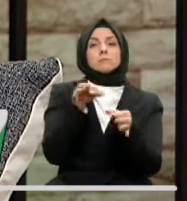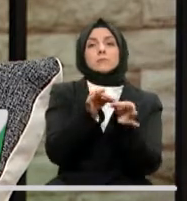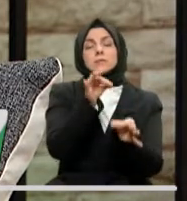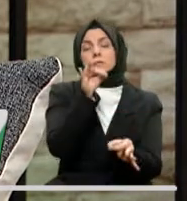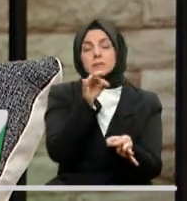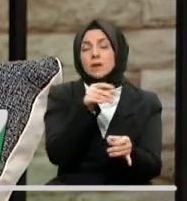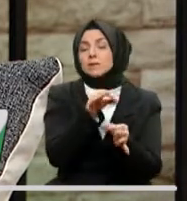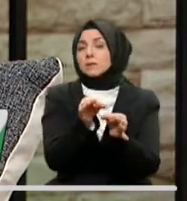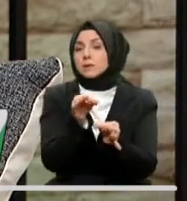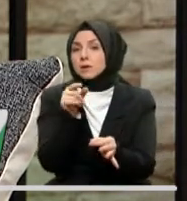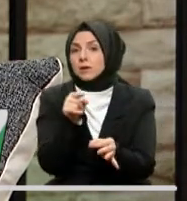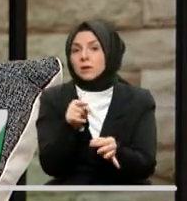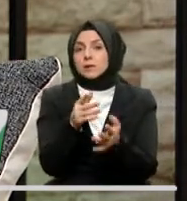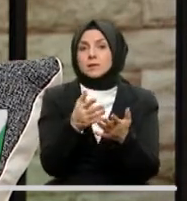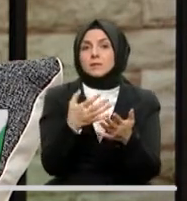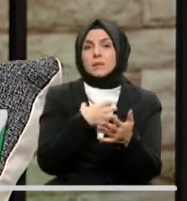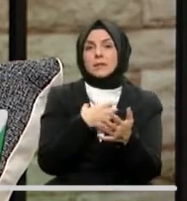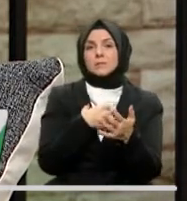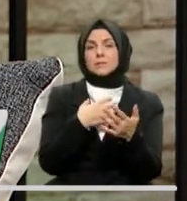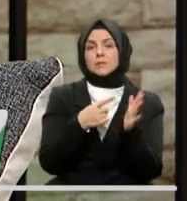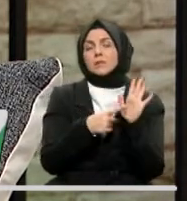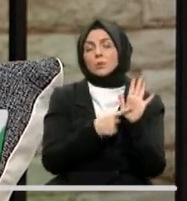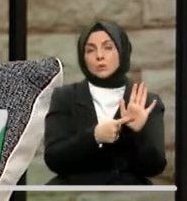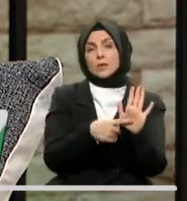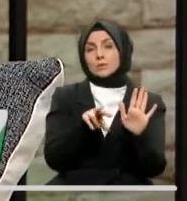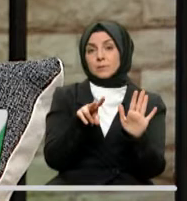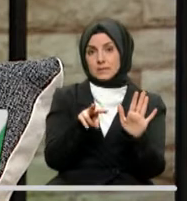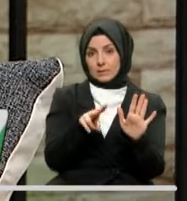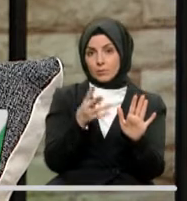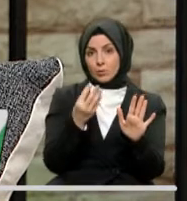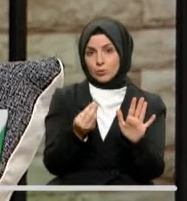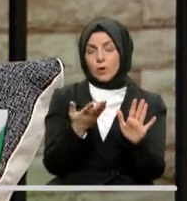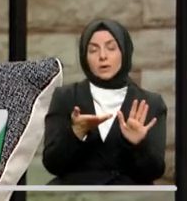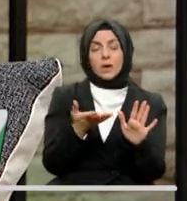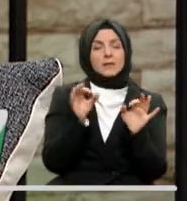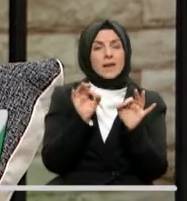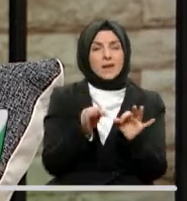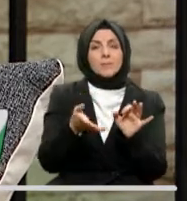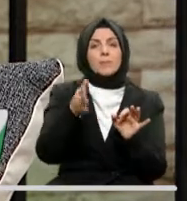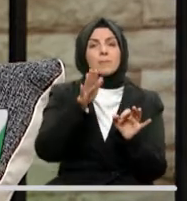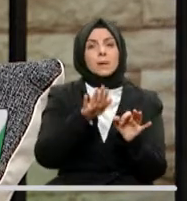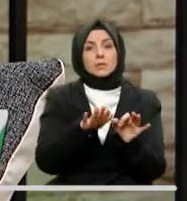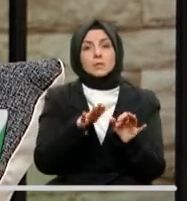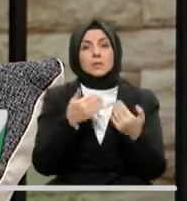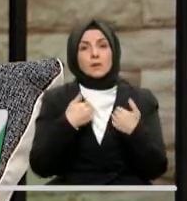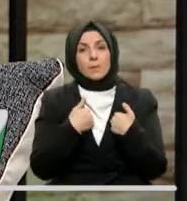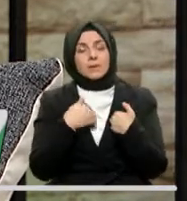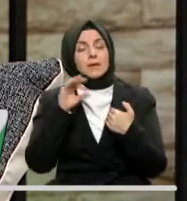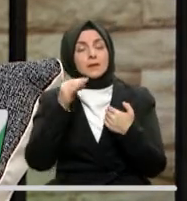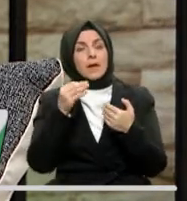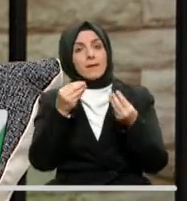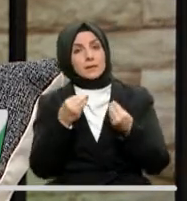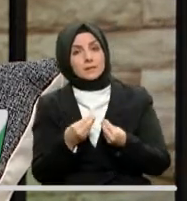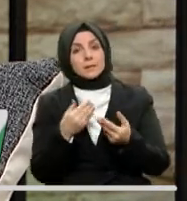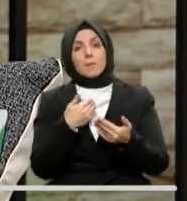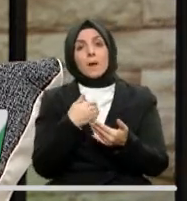ifade ettiğiniz kıymetli bir su olup olmadığını Hep başkalarının elindeymiş cesine kendi o ishal insiyatifinde kendi